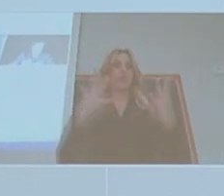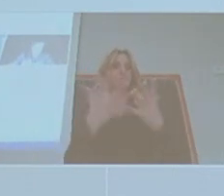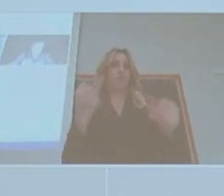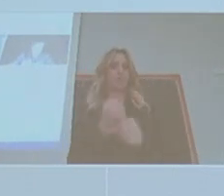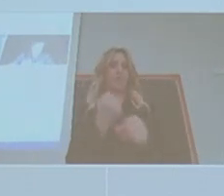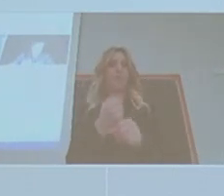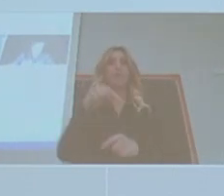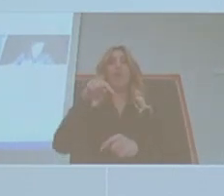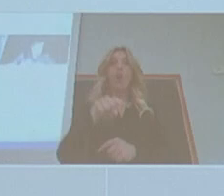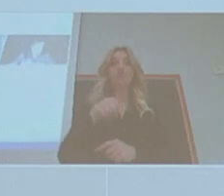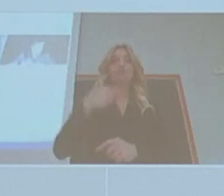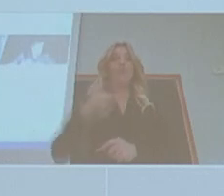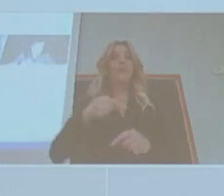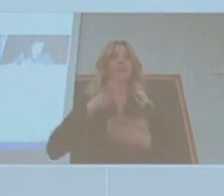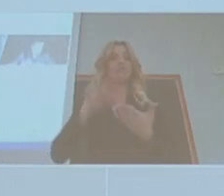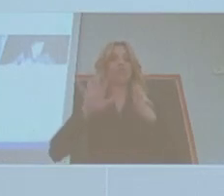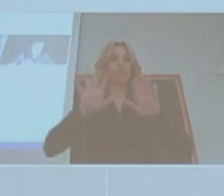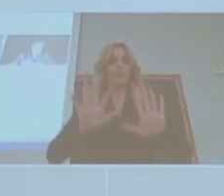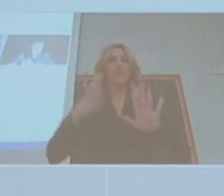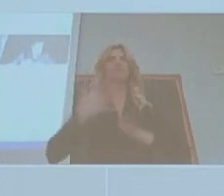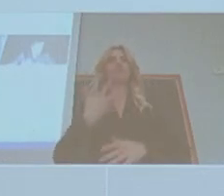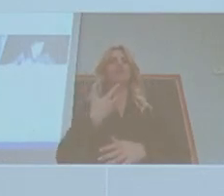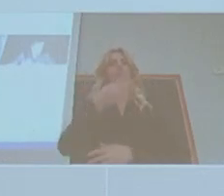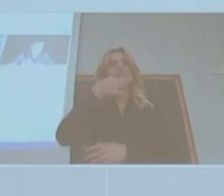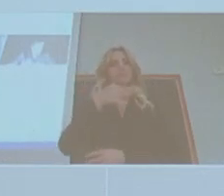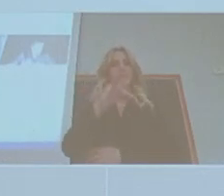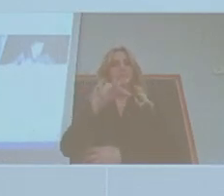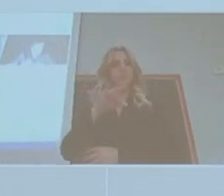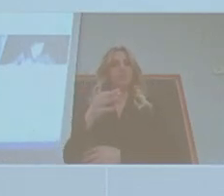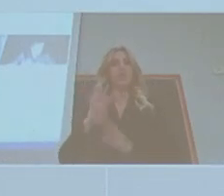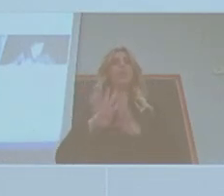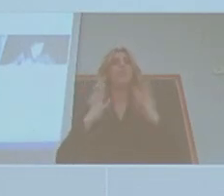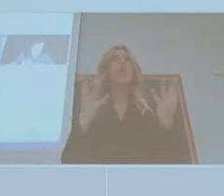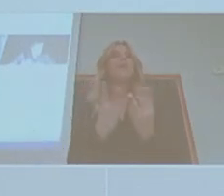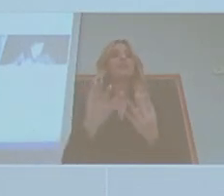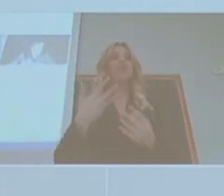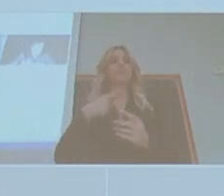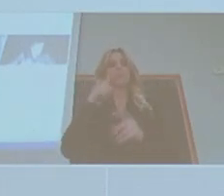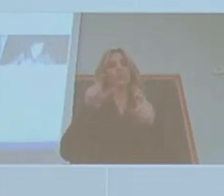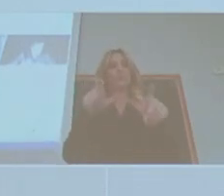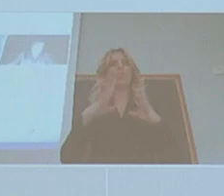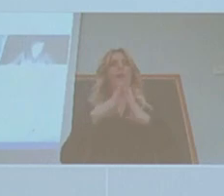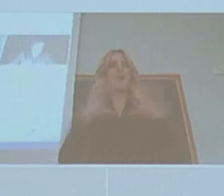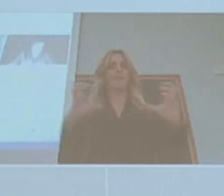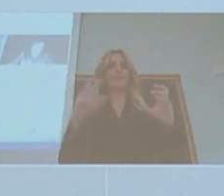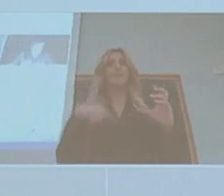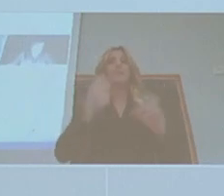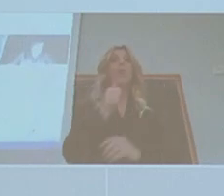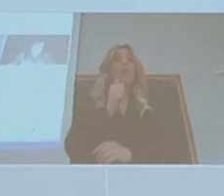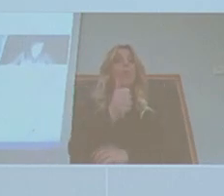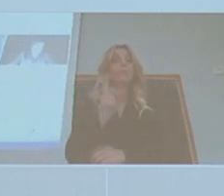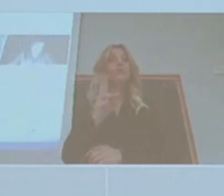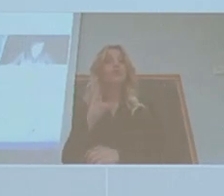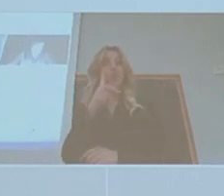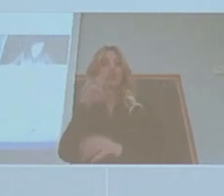Oggi, domani e il 10 ci saranno questi webinar istituzionali e workshop di presentazione aziendali, mentre l'11 e il 12